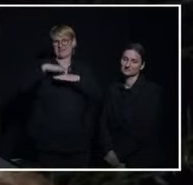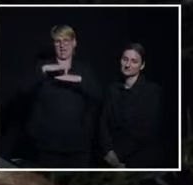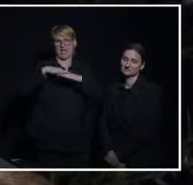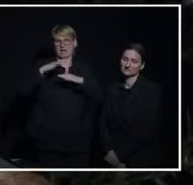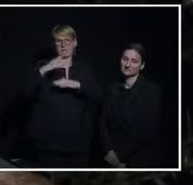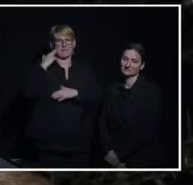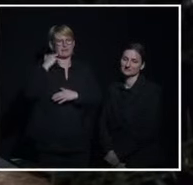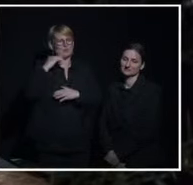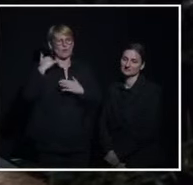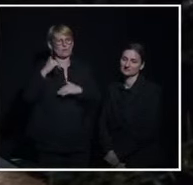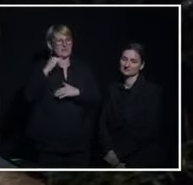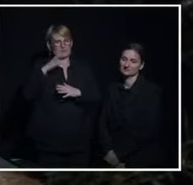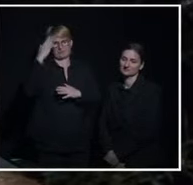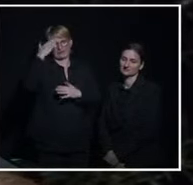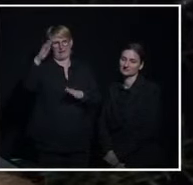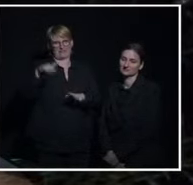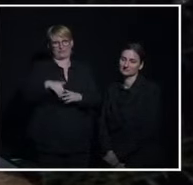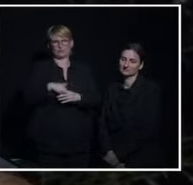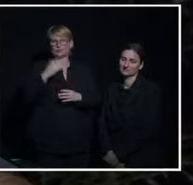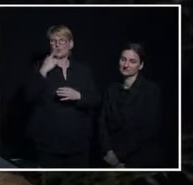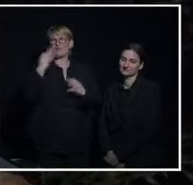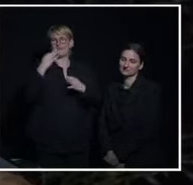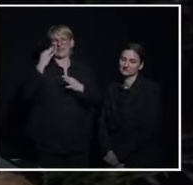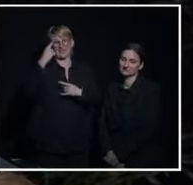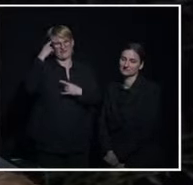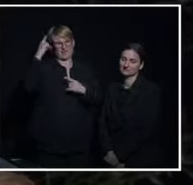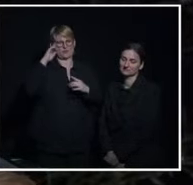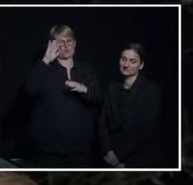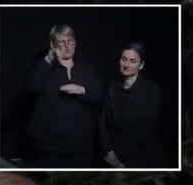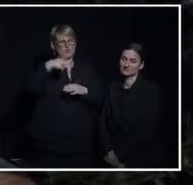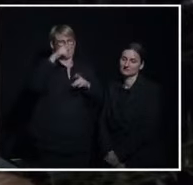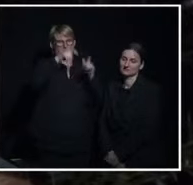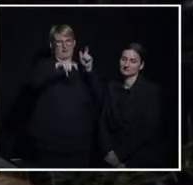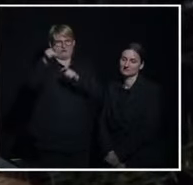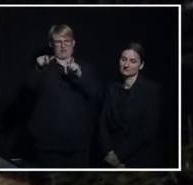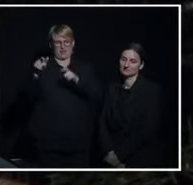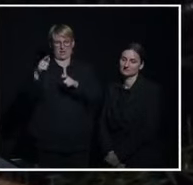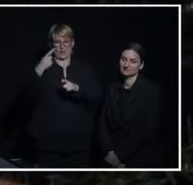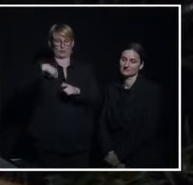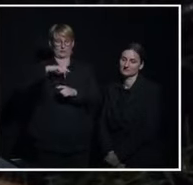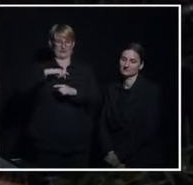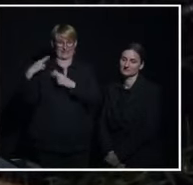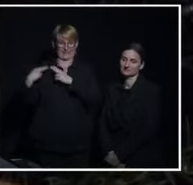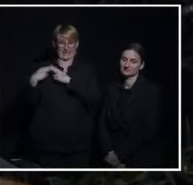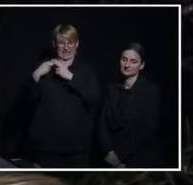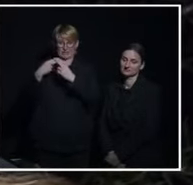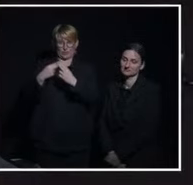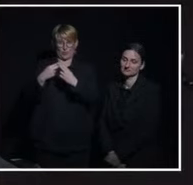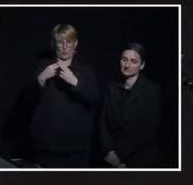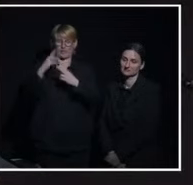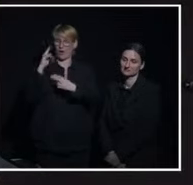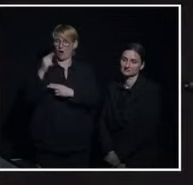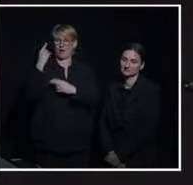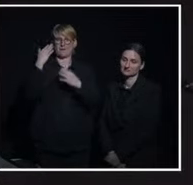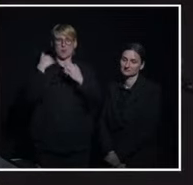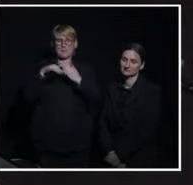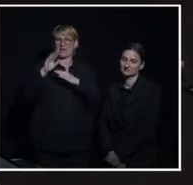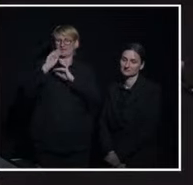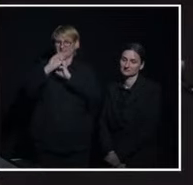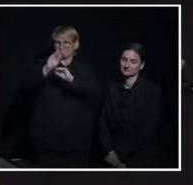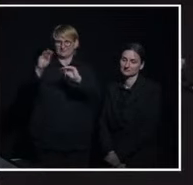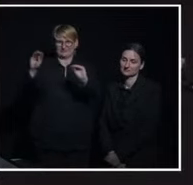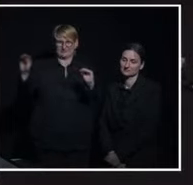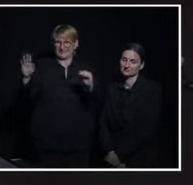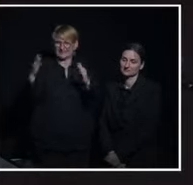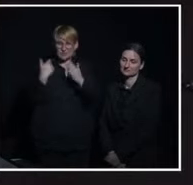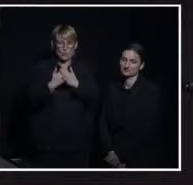wahrscheinlich sogar noch wissen. Und ich finde auch, dass es immer noch wichtig ist, die jüngere Generation oder jetzt unsere Generation einfach noch weiter darauf aufmerksam zu machen, dass